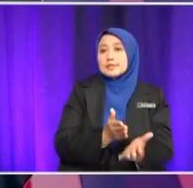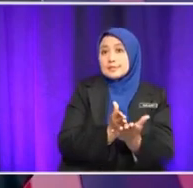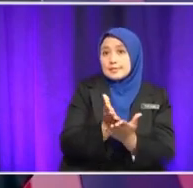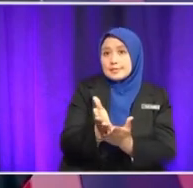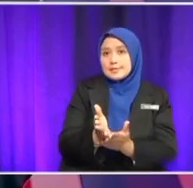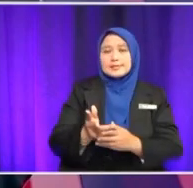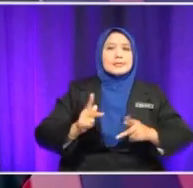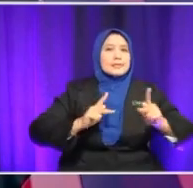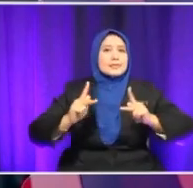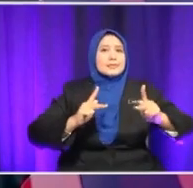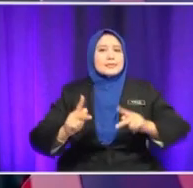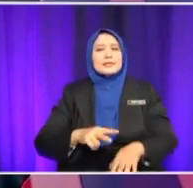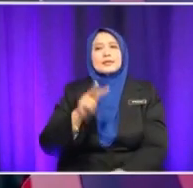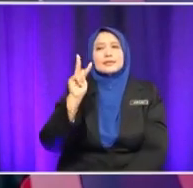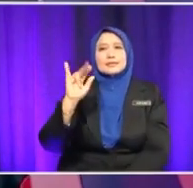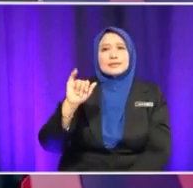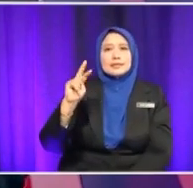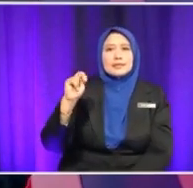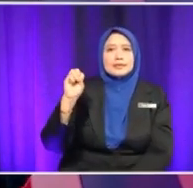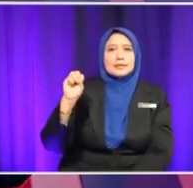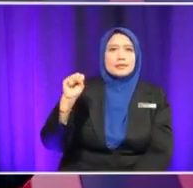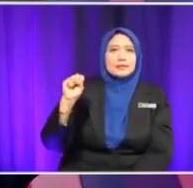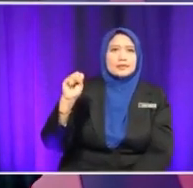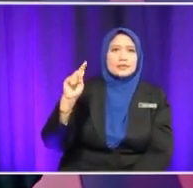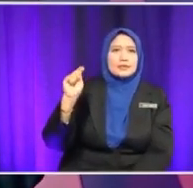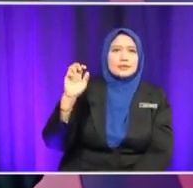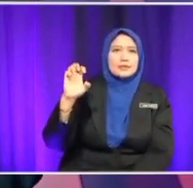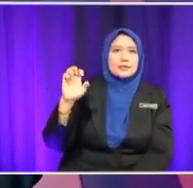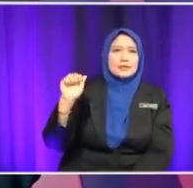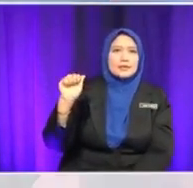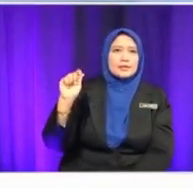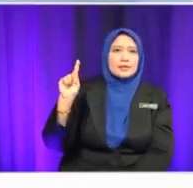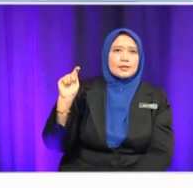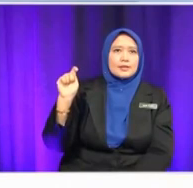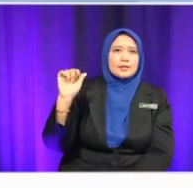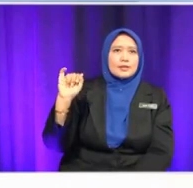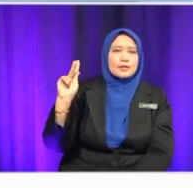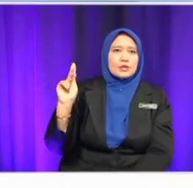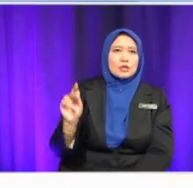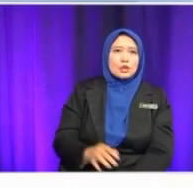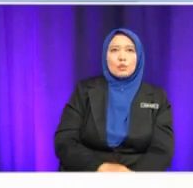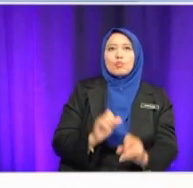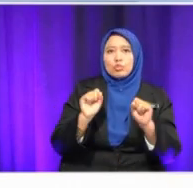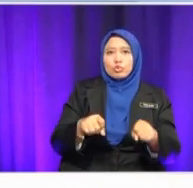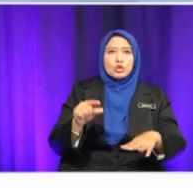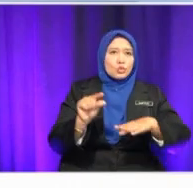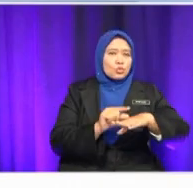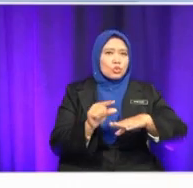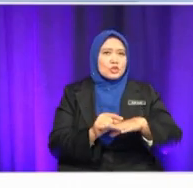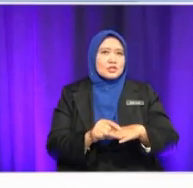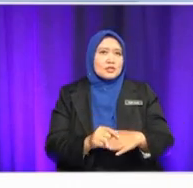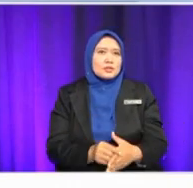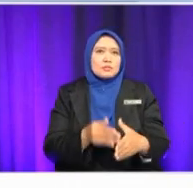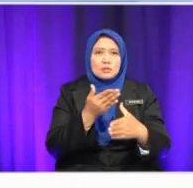dari segi kecerdasan kinestetik yaitu kebolehan menggunakan sebahagian atau keseluruhan